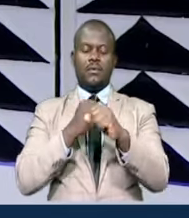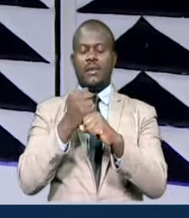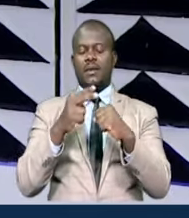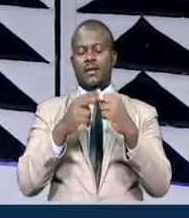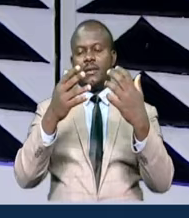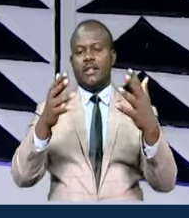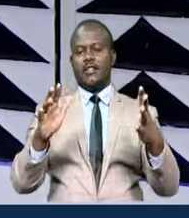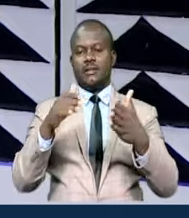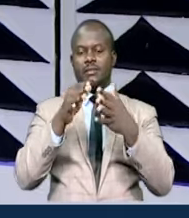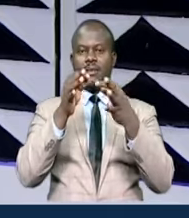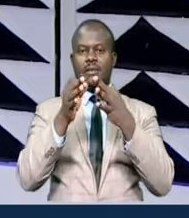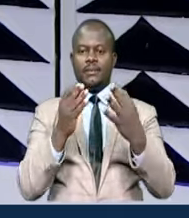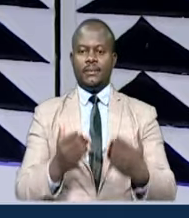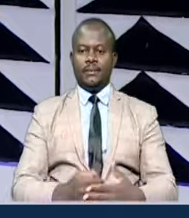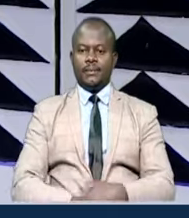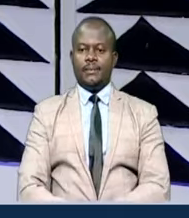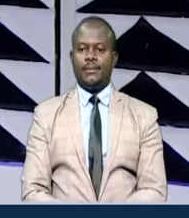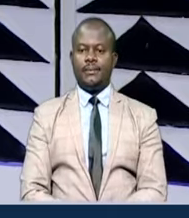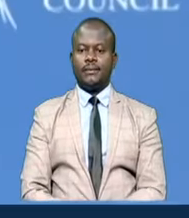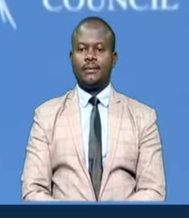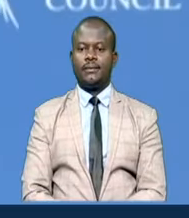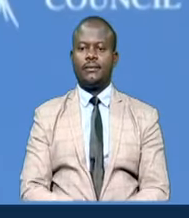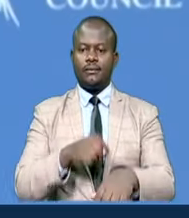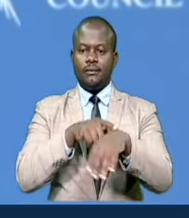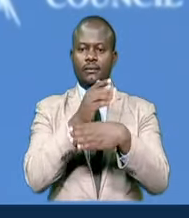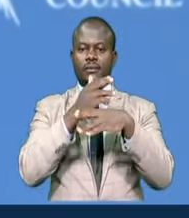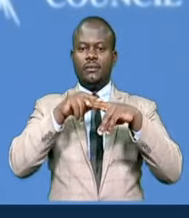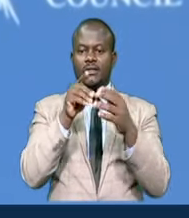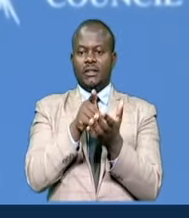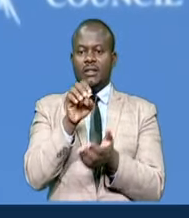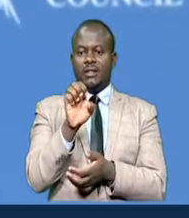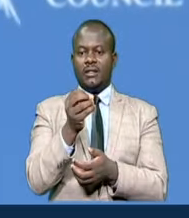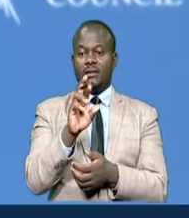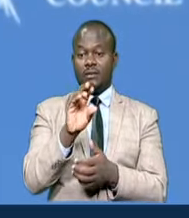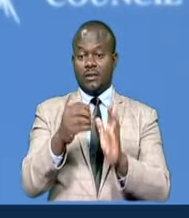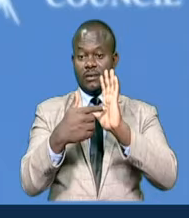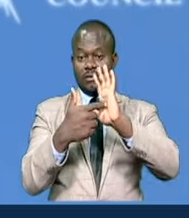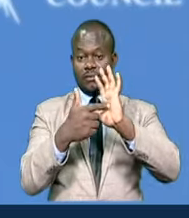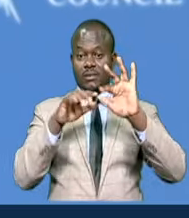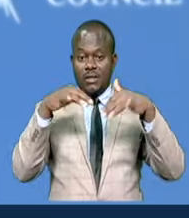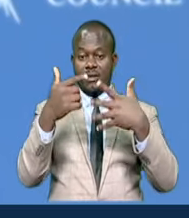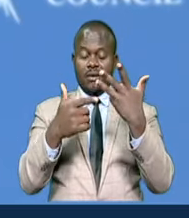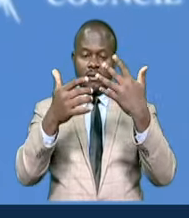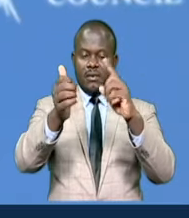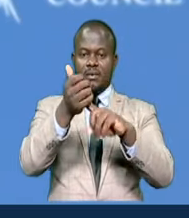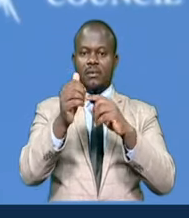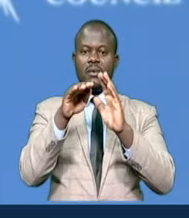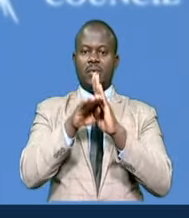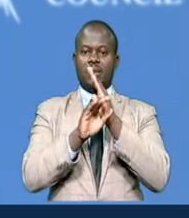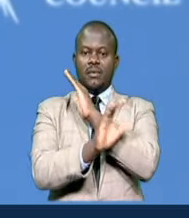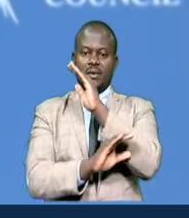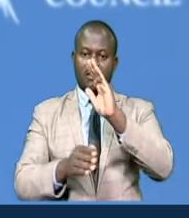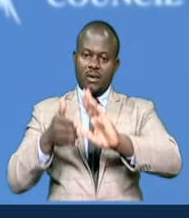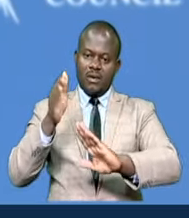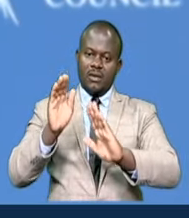Jean Claude Mutiyezu arakomeza. Ubwo ministri w'intebe Dr Edouard Ngirente yagaragazaga imaze kugerwaho muri gahunda y'igihugu yo